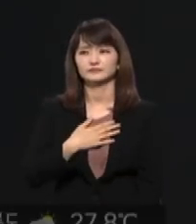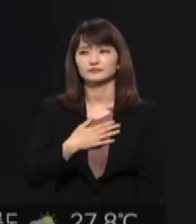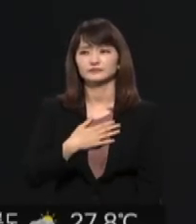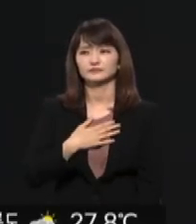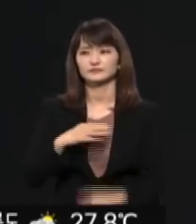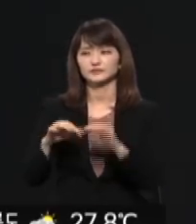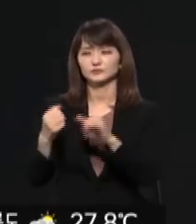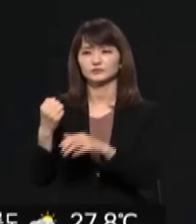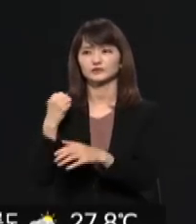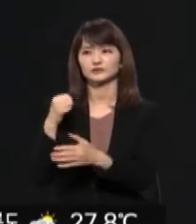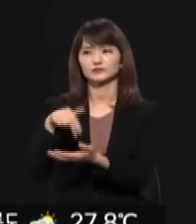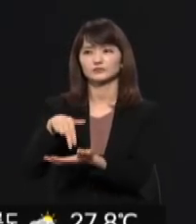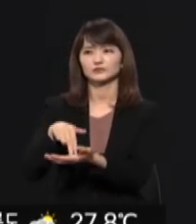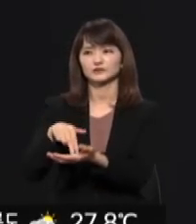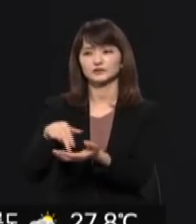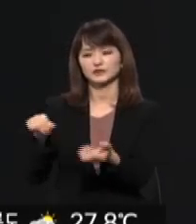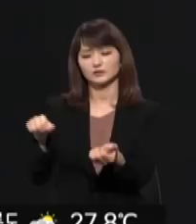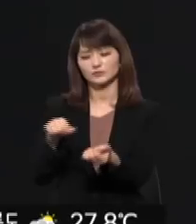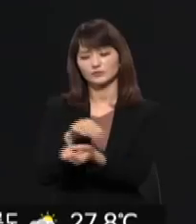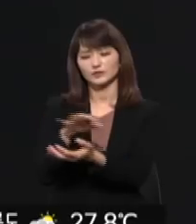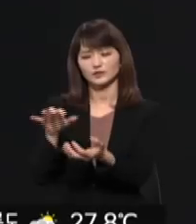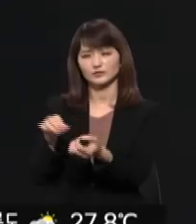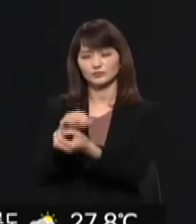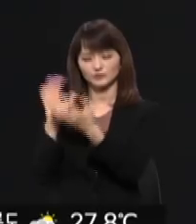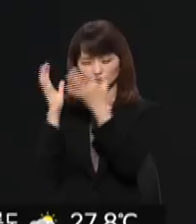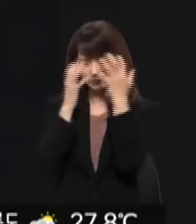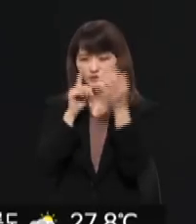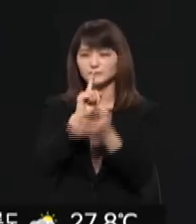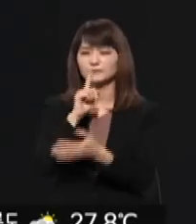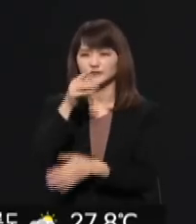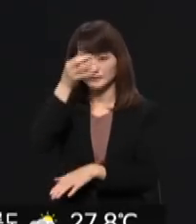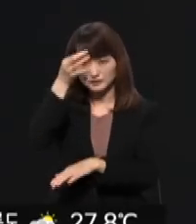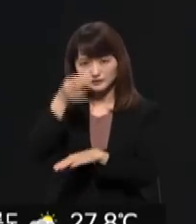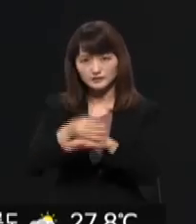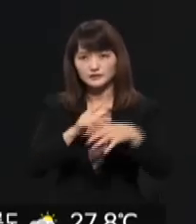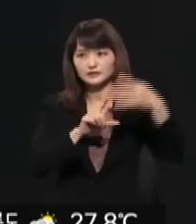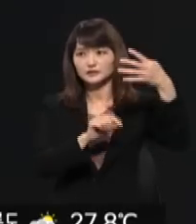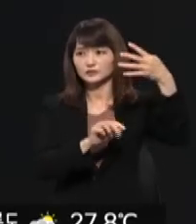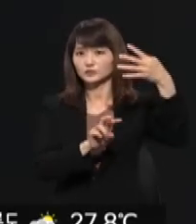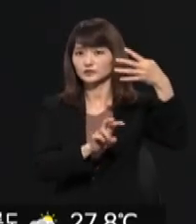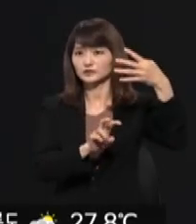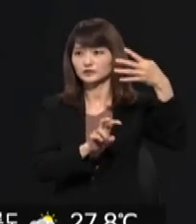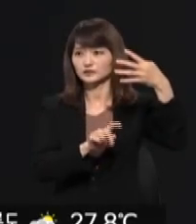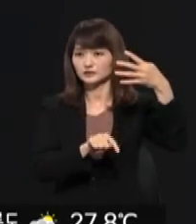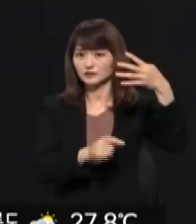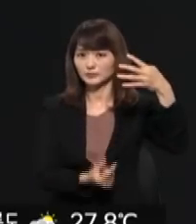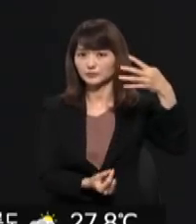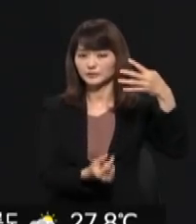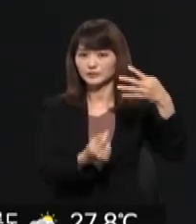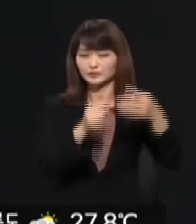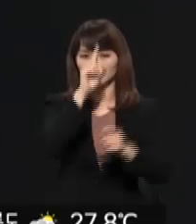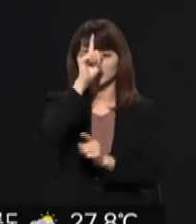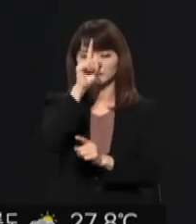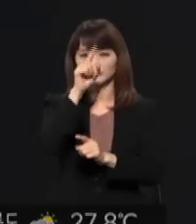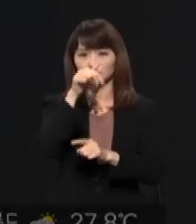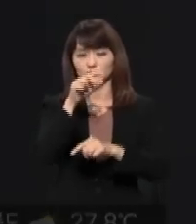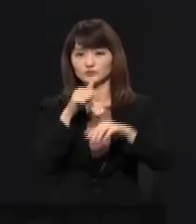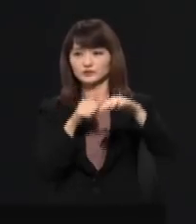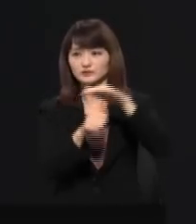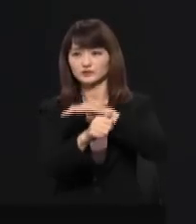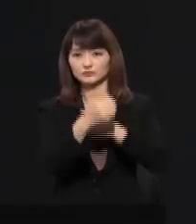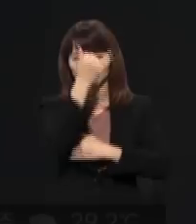저희 당의 분란을 말씀드리기가 좀 송구스럽긴 한데 4월 21일 날 왜 그렇게 빨리 이준석 대표에